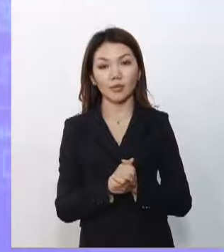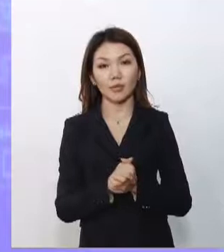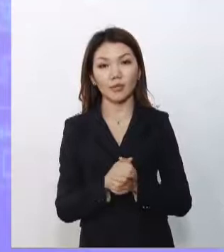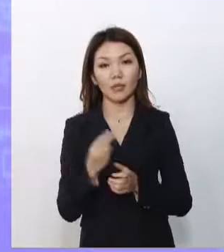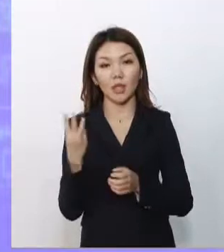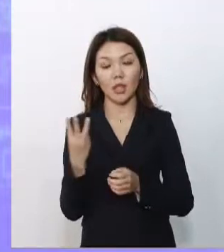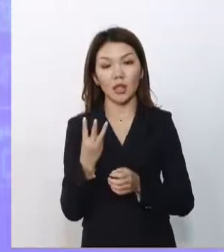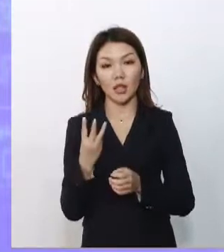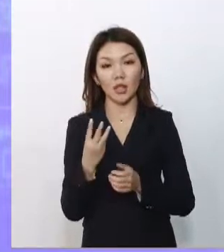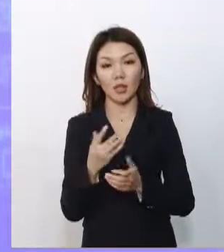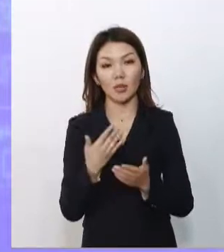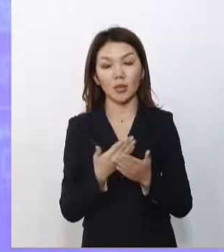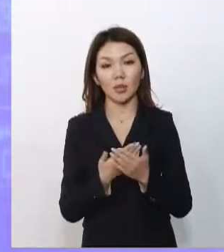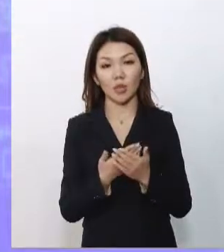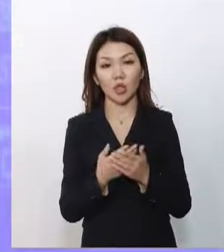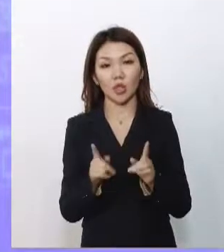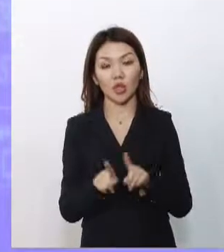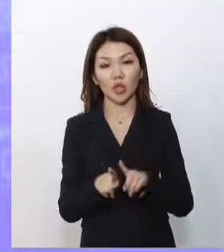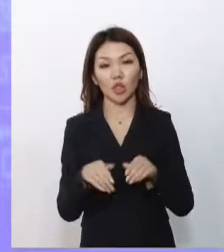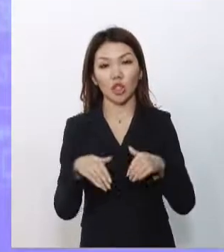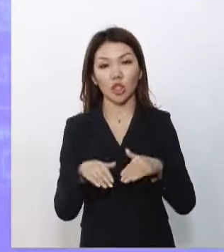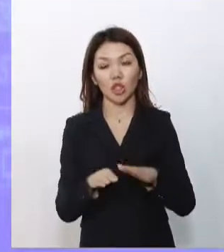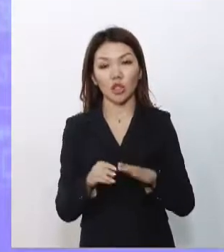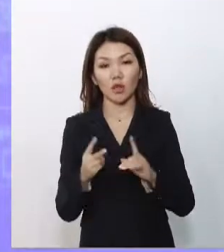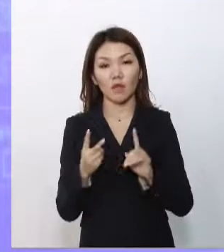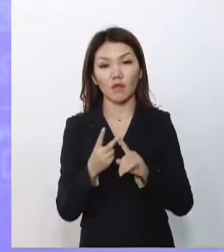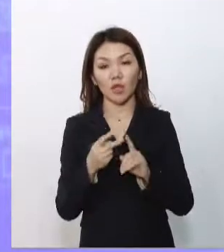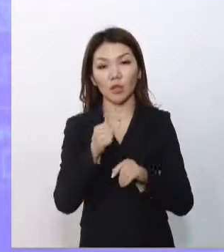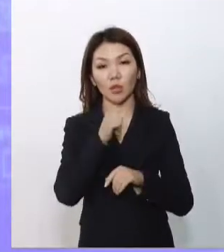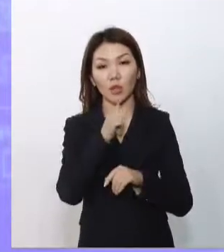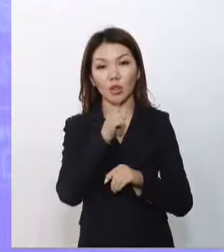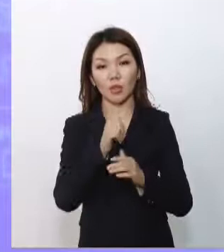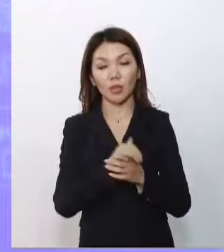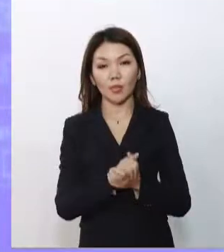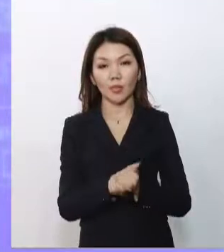Третье выражение тоже решим вторым способом.